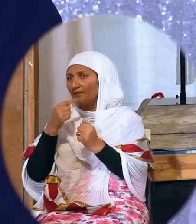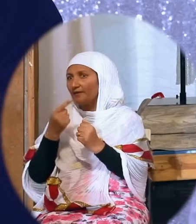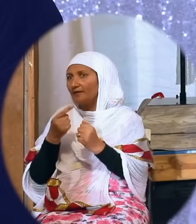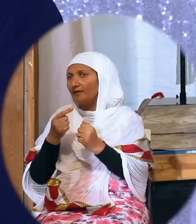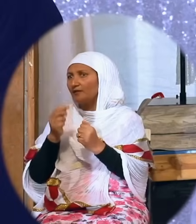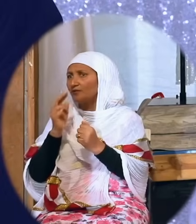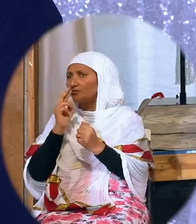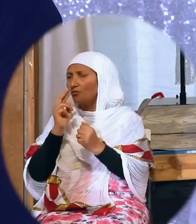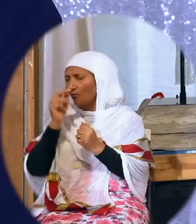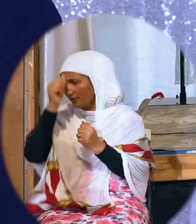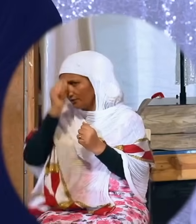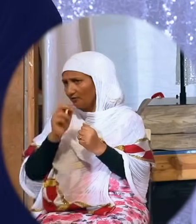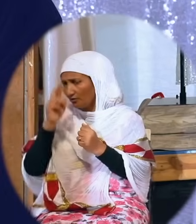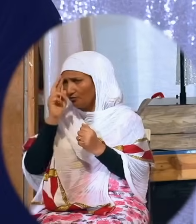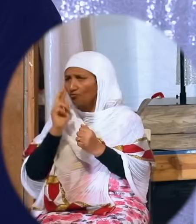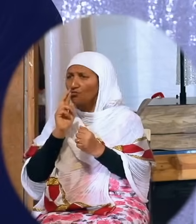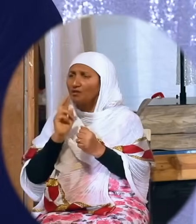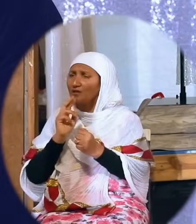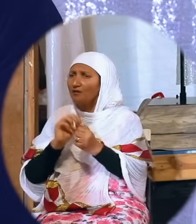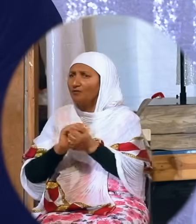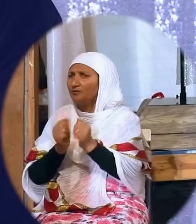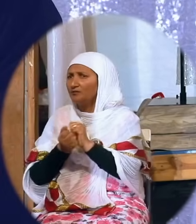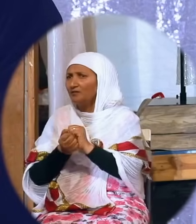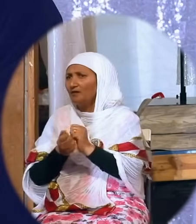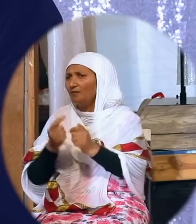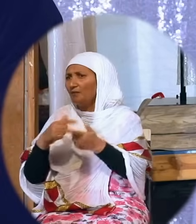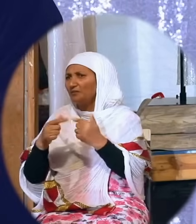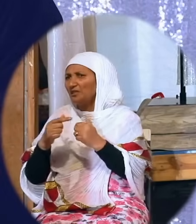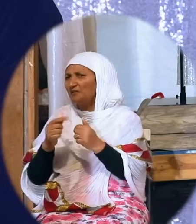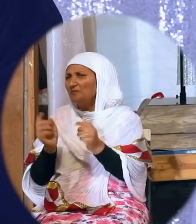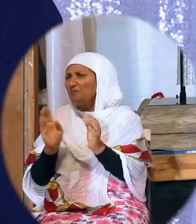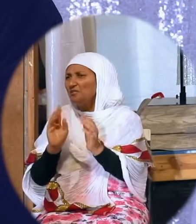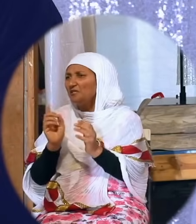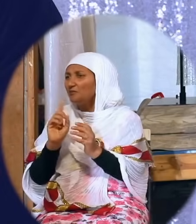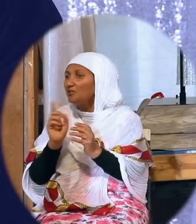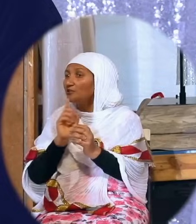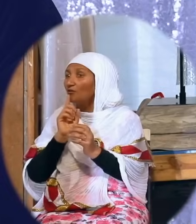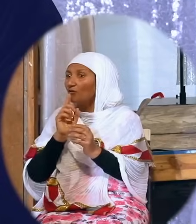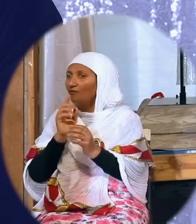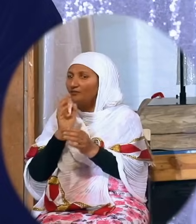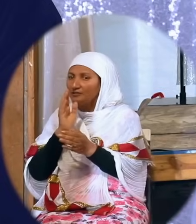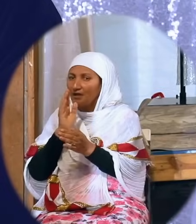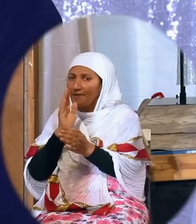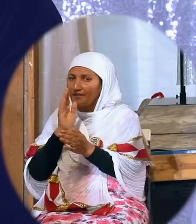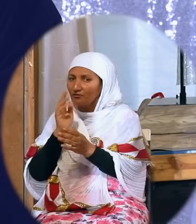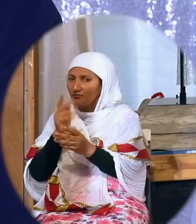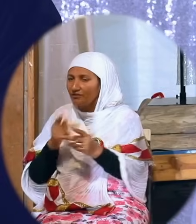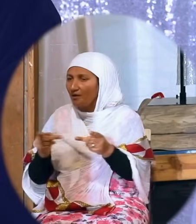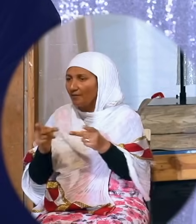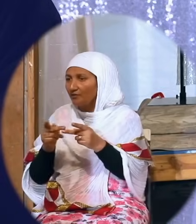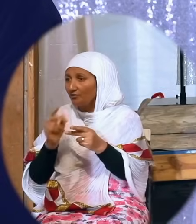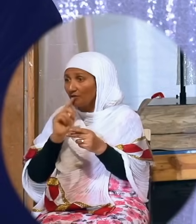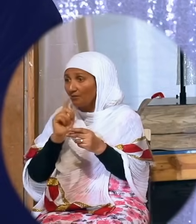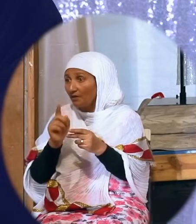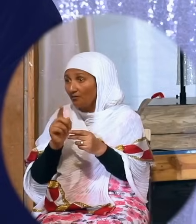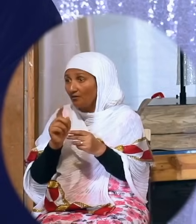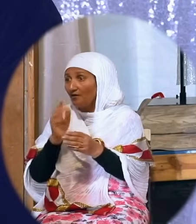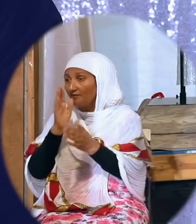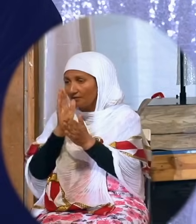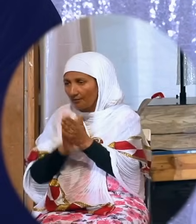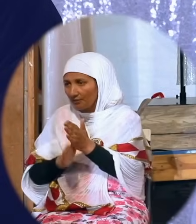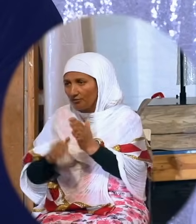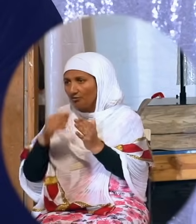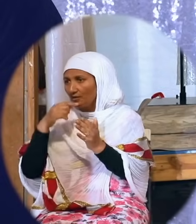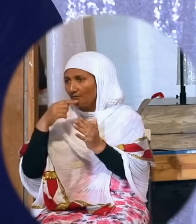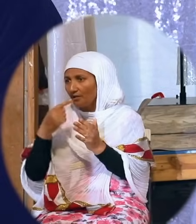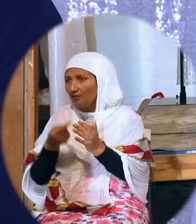የጾታ ለውጥ ማምጣት እንደዚህ ማድረግ ምንድን ነው ፍጻሜያቸው የሚለው እና በሚዲያ በደንብ አይነገርም